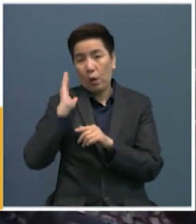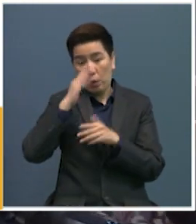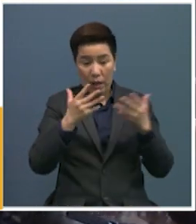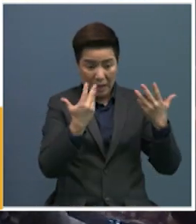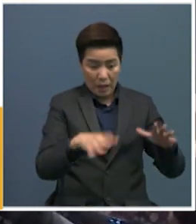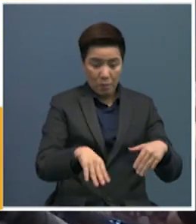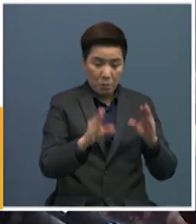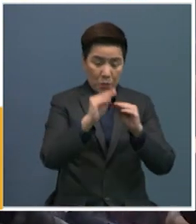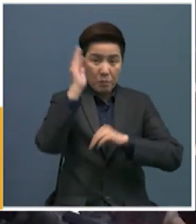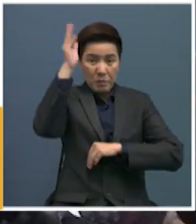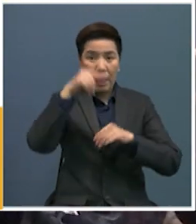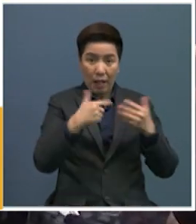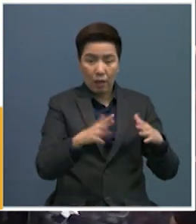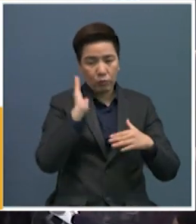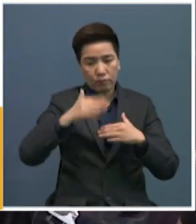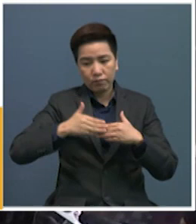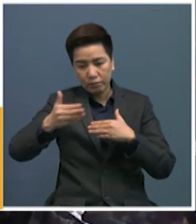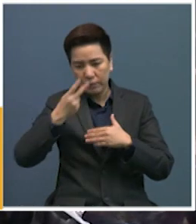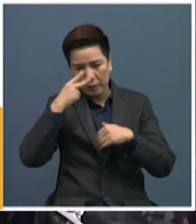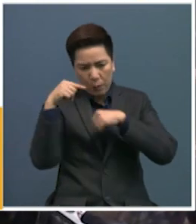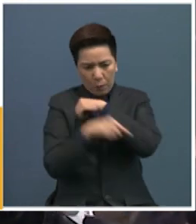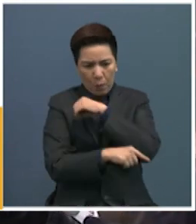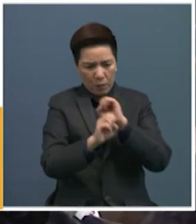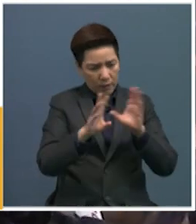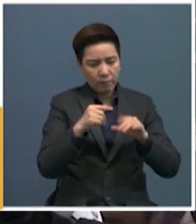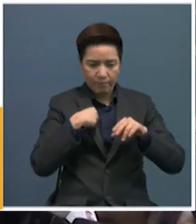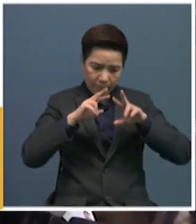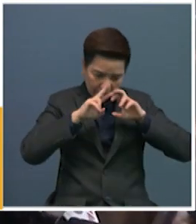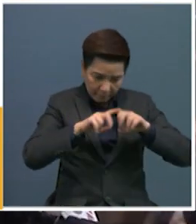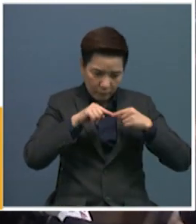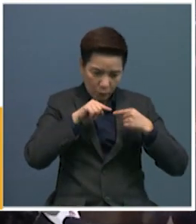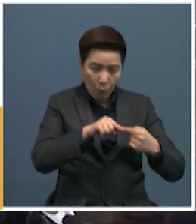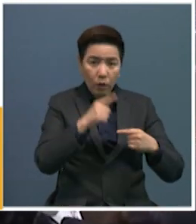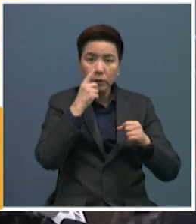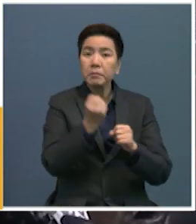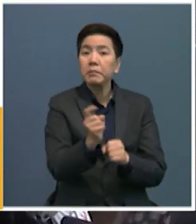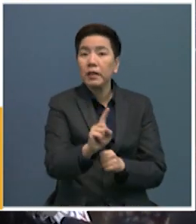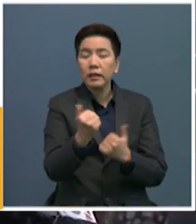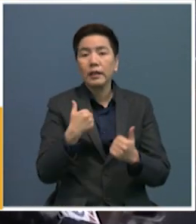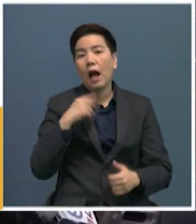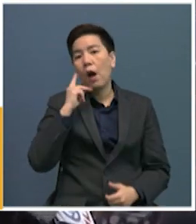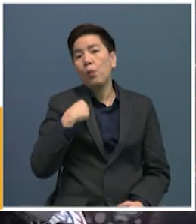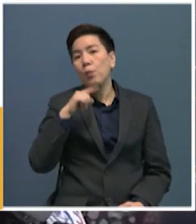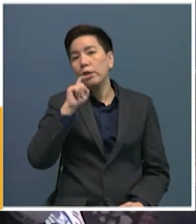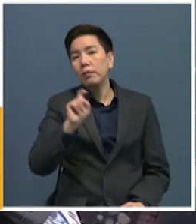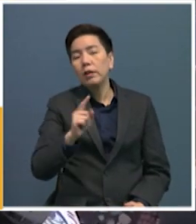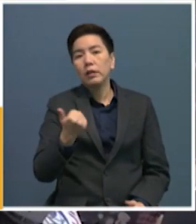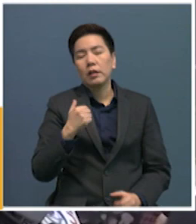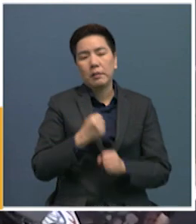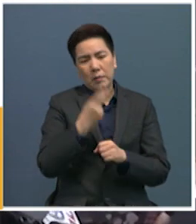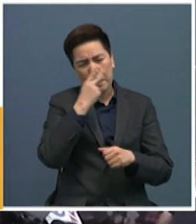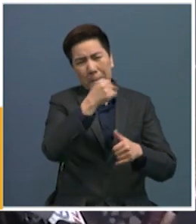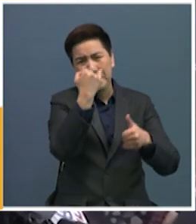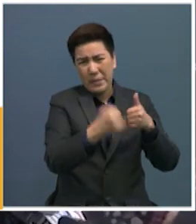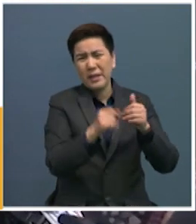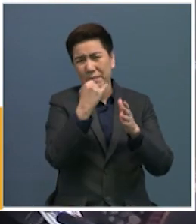อยู่อีกหลายเรื่องแล้วค่ะบางประเด็นที่มีการทุจริตชัดเจนก็จะเดินหน้าต่อจะเดินหน้าต่อยังไงนักข่าวถามบอกว่าบางคนผิด